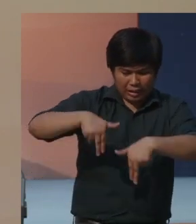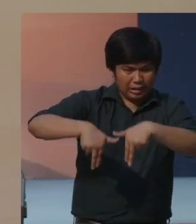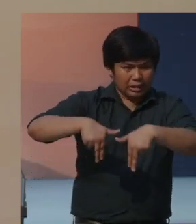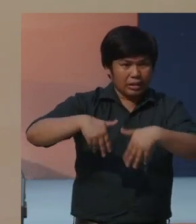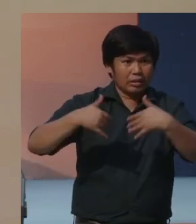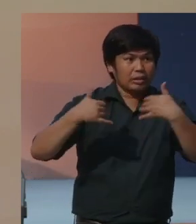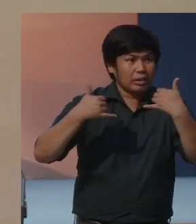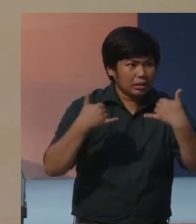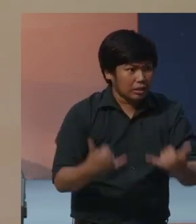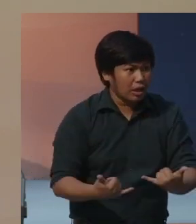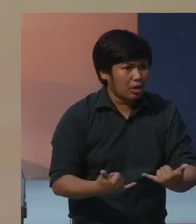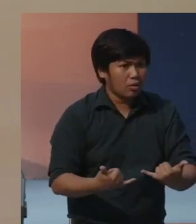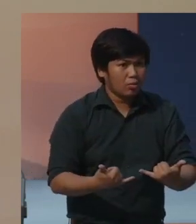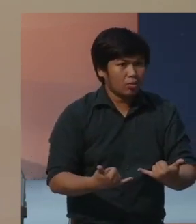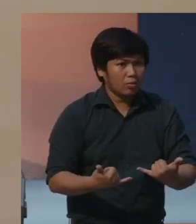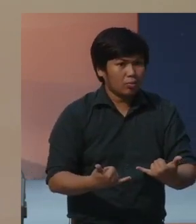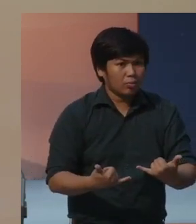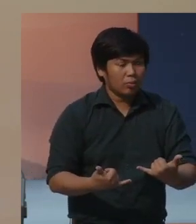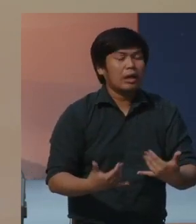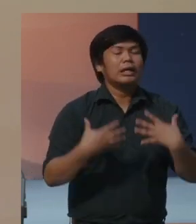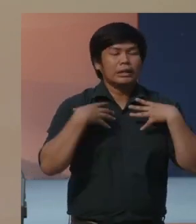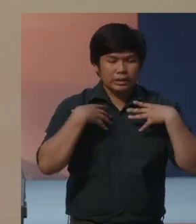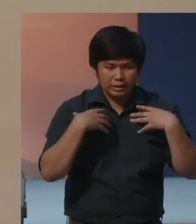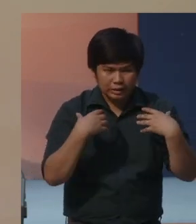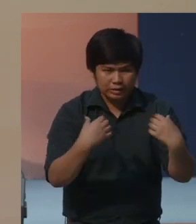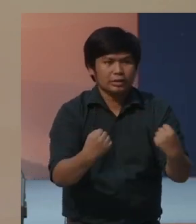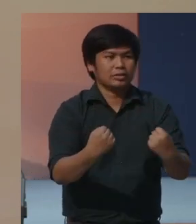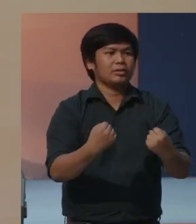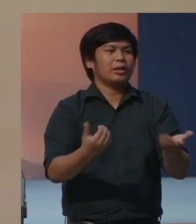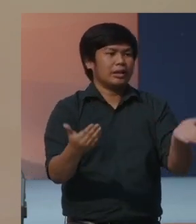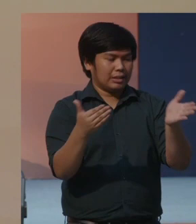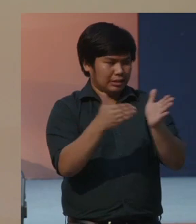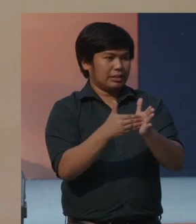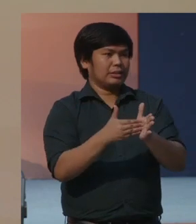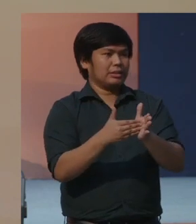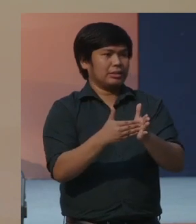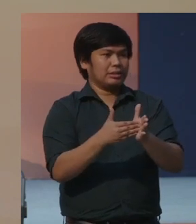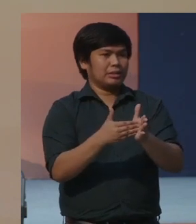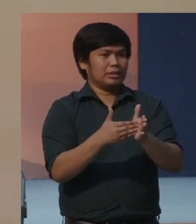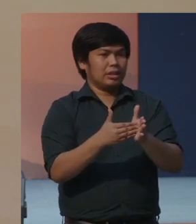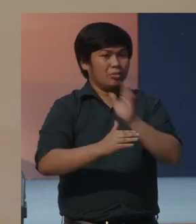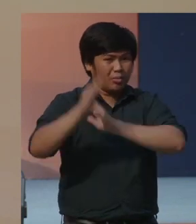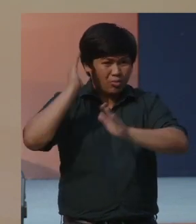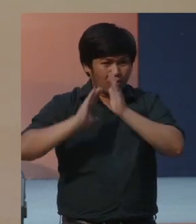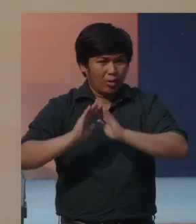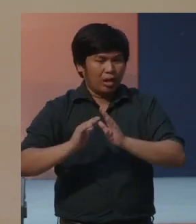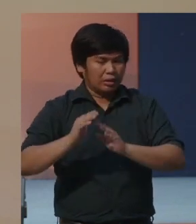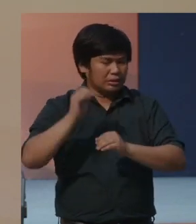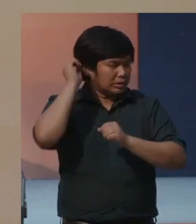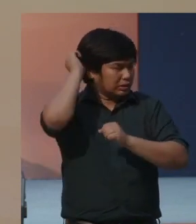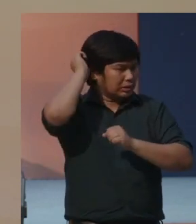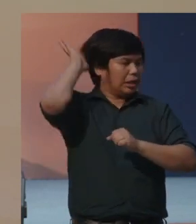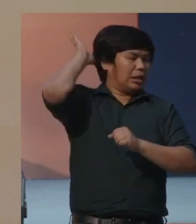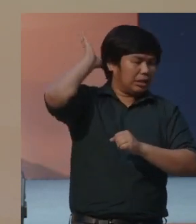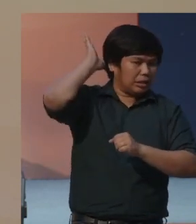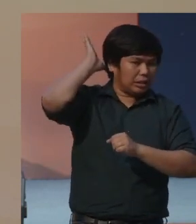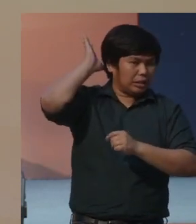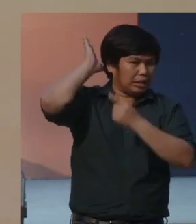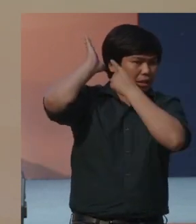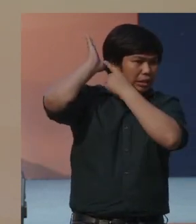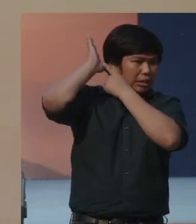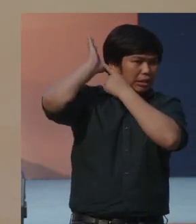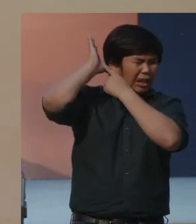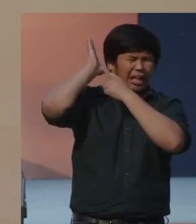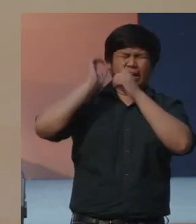At ngayon mga kapatid, nagtuturo na po siya ulit ng growth group niya. Kapatid na si Washington